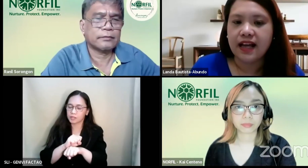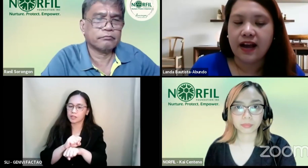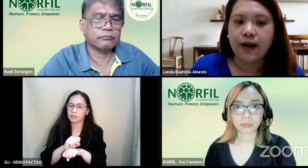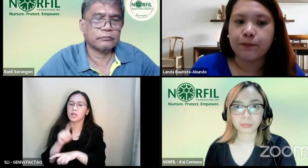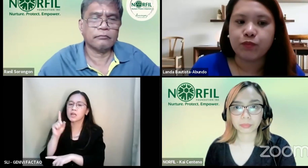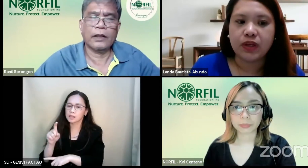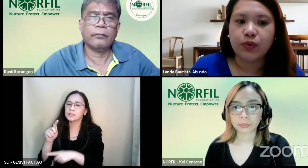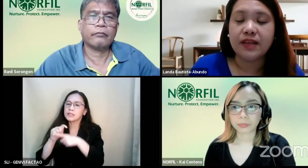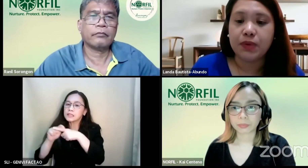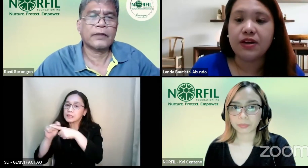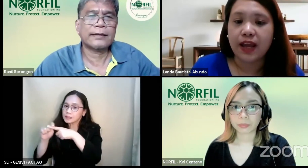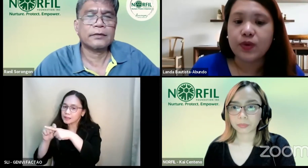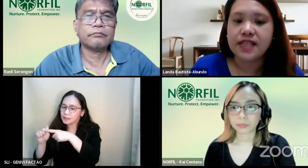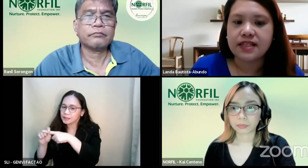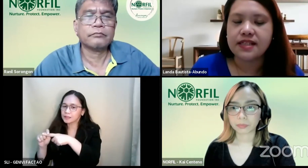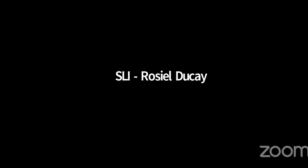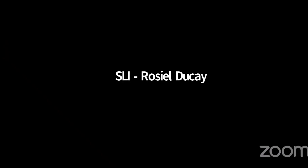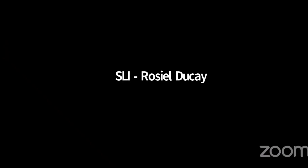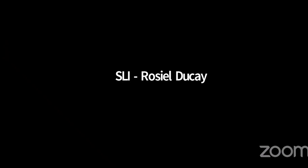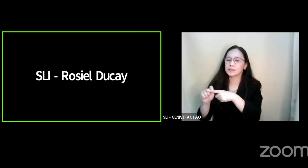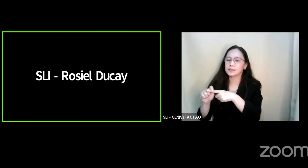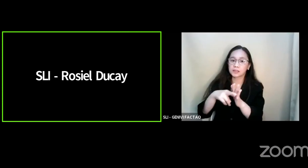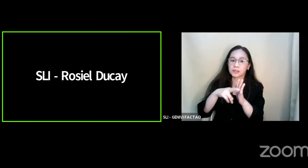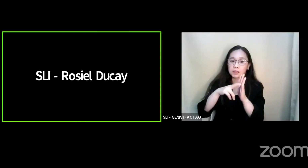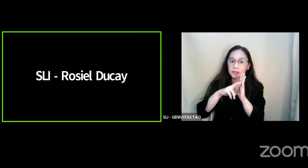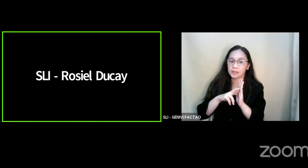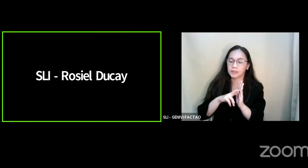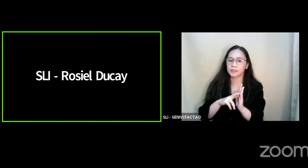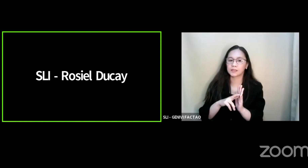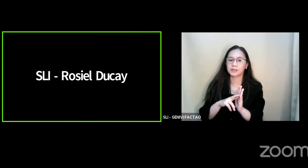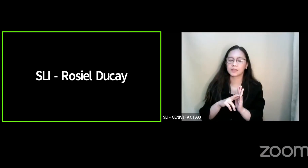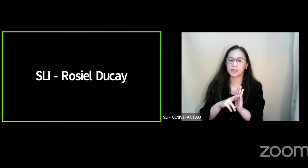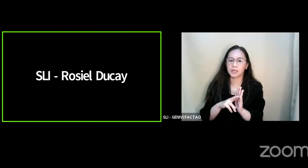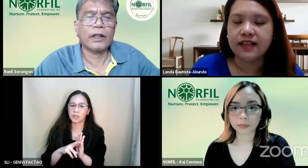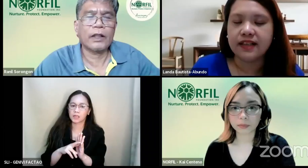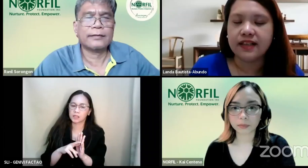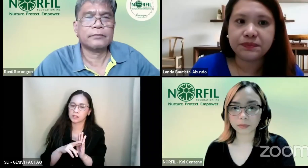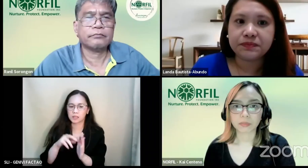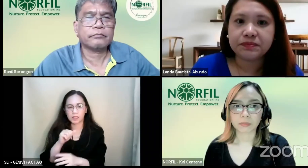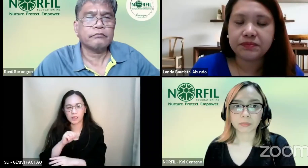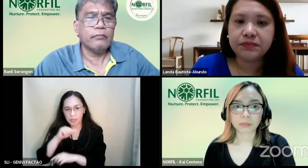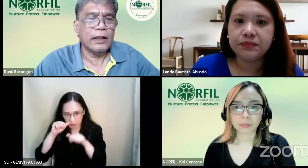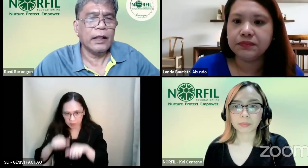sila with the prerequisites, then by all means they can work po.